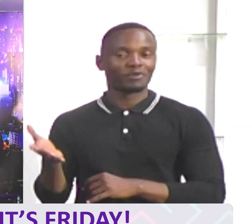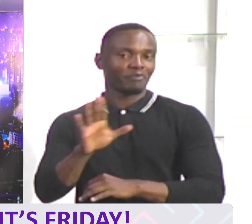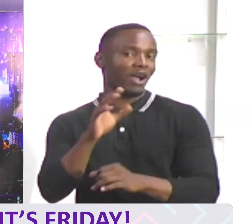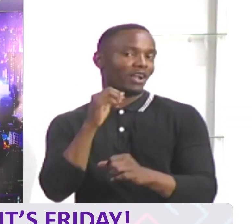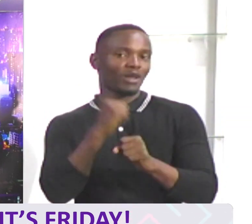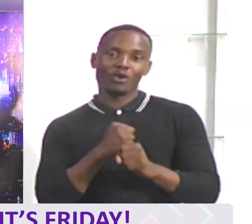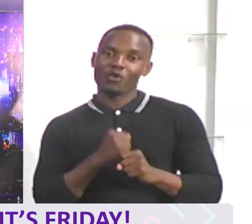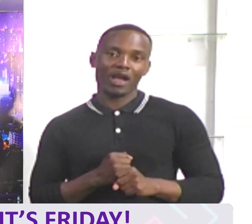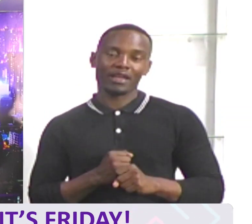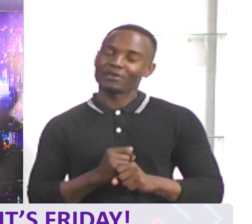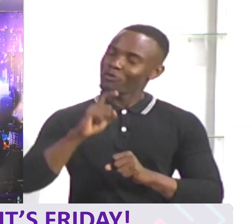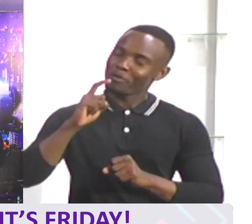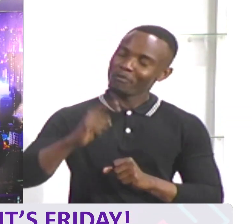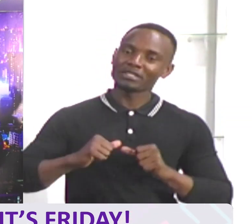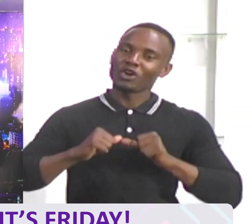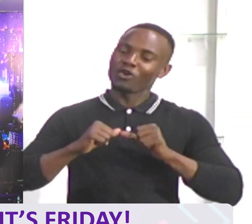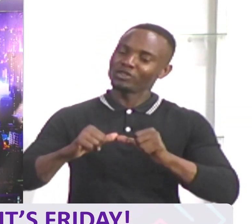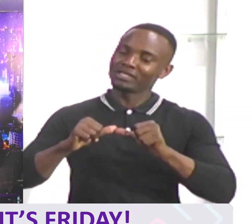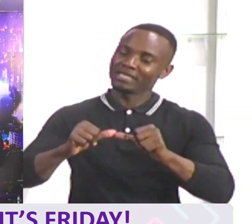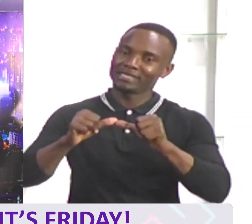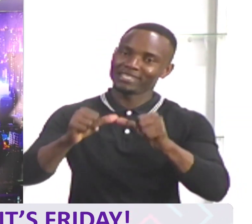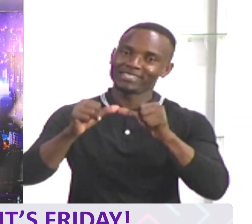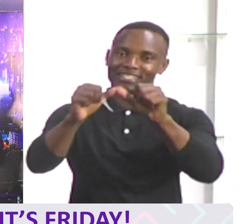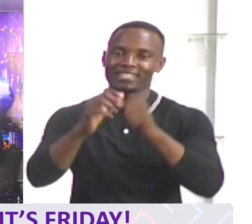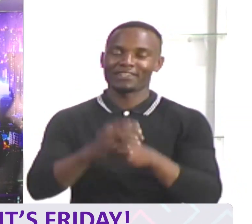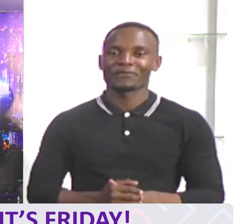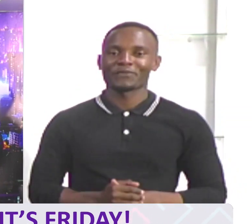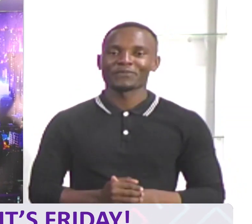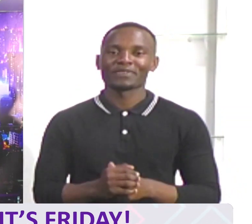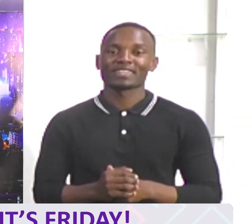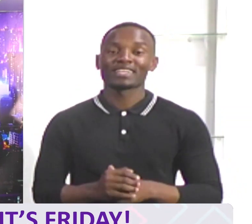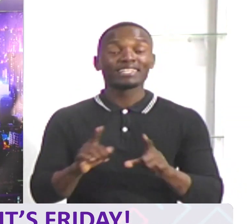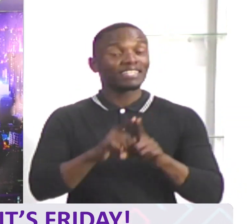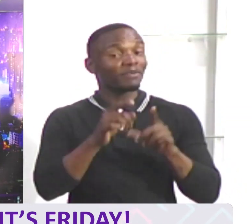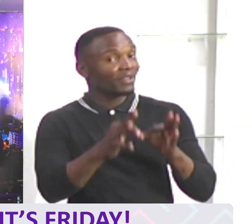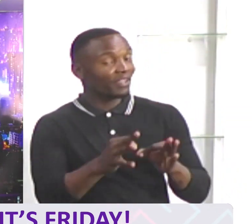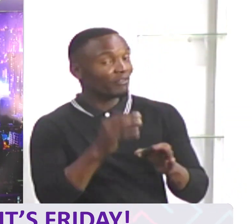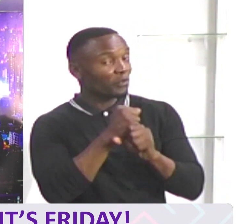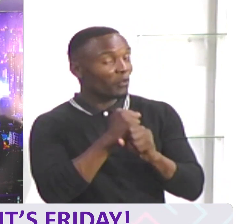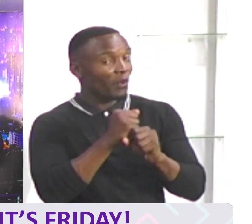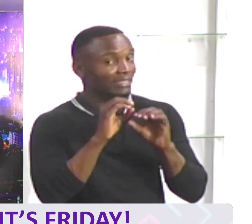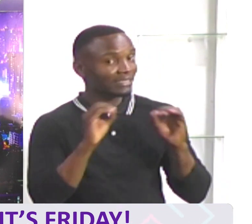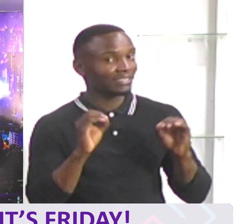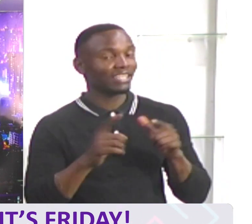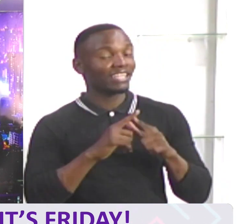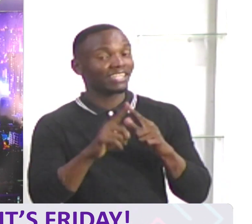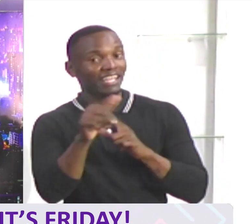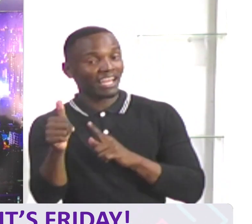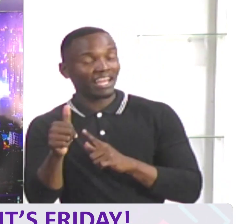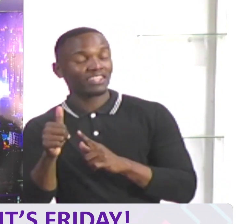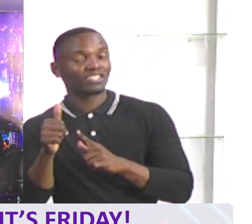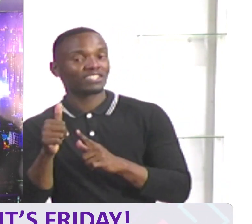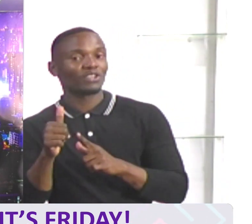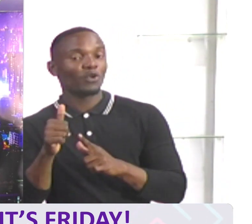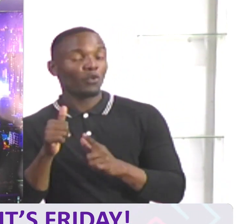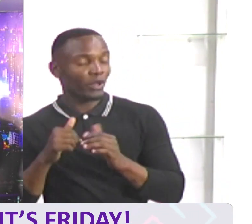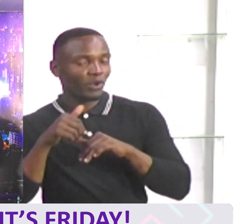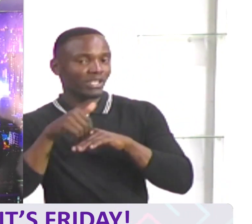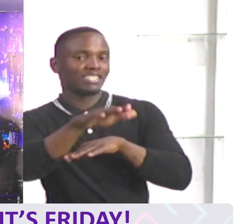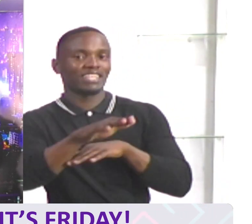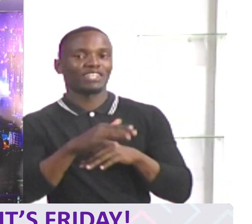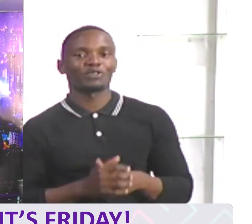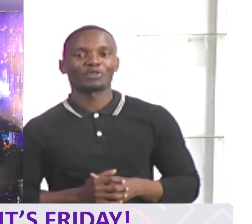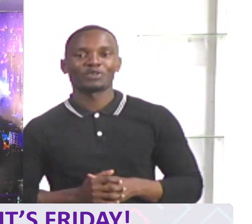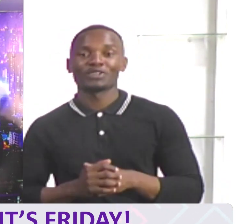ni consistency. Ni ngima, tafuta kitu. Ndio lazima. Wewe sema usipojituma utatumwa. Sitaki kutumwa, acha nijitume. Ndio hiyo sasa. Umesikia hiyo